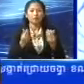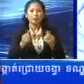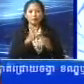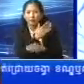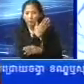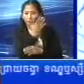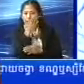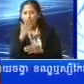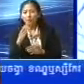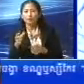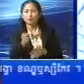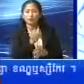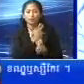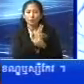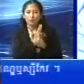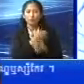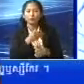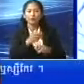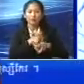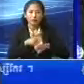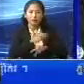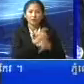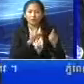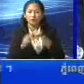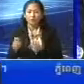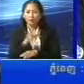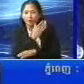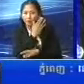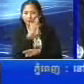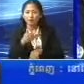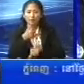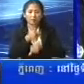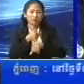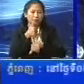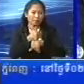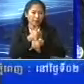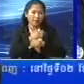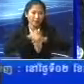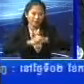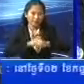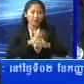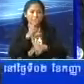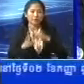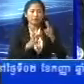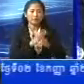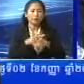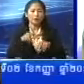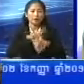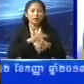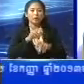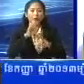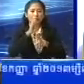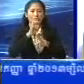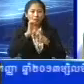ដែលរដ្ឋមានដីកាដោះហូតយកមកទុកជាសម្បត្តិរដ្ឋវិញរដ្ឋបាលព្រៃឈើនិងអគ្គនាយកដ្ឋានរដ្ឋបាលការពារនិងអភិរក្សធម្មជាតិនៃក្រសួងបរិ